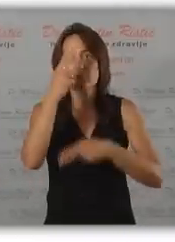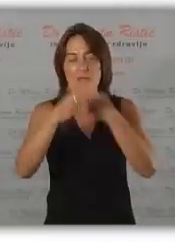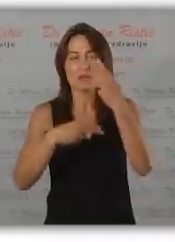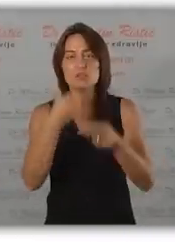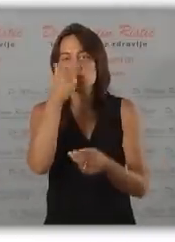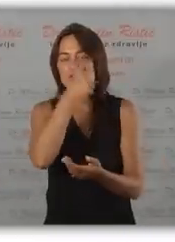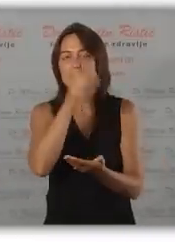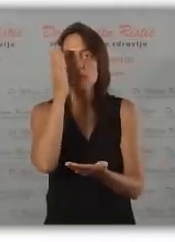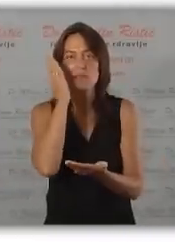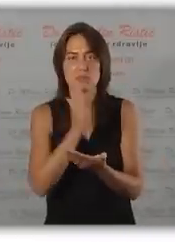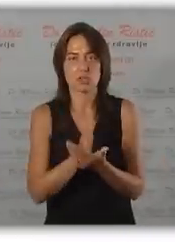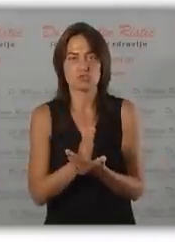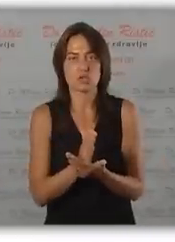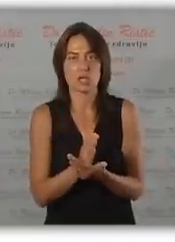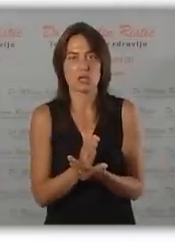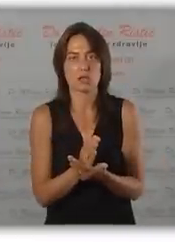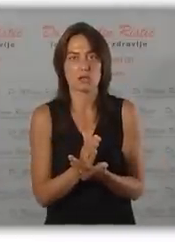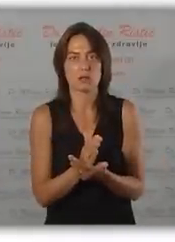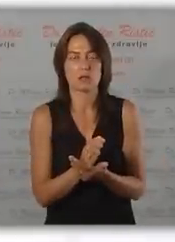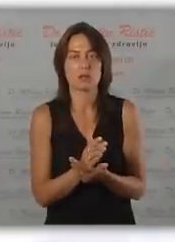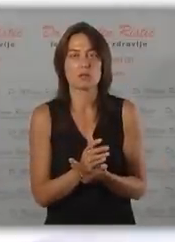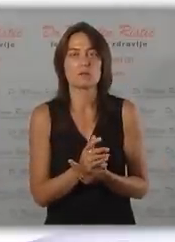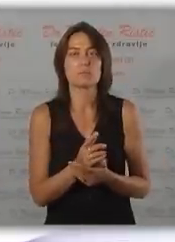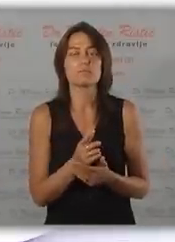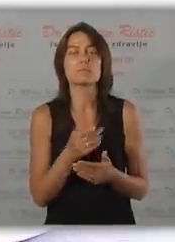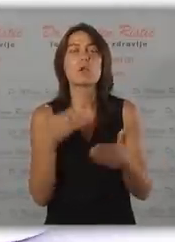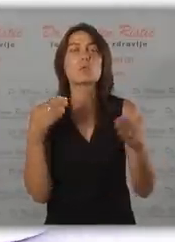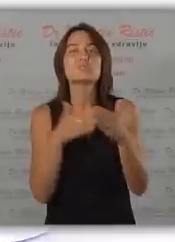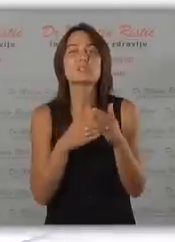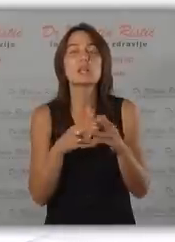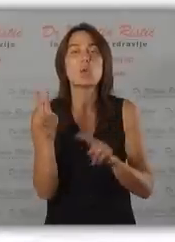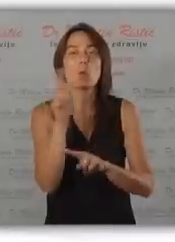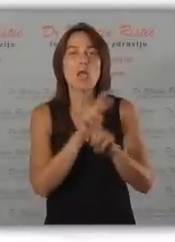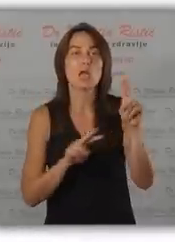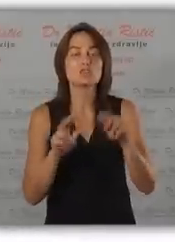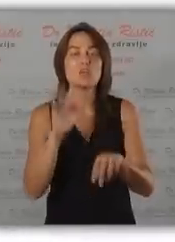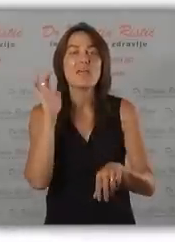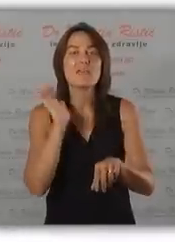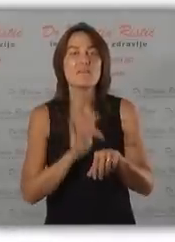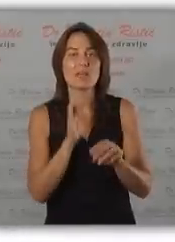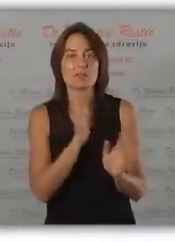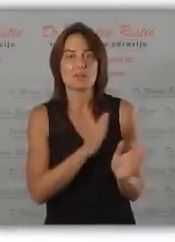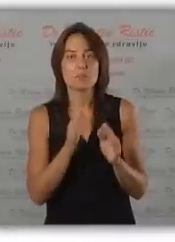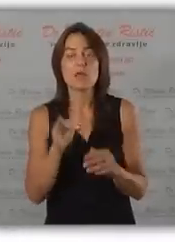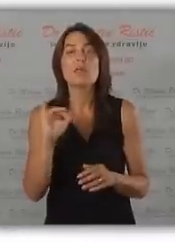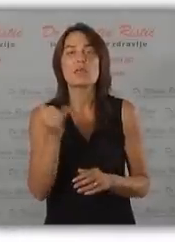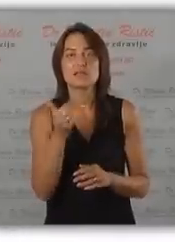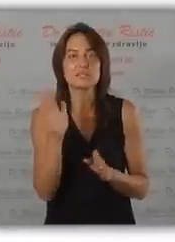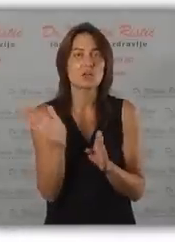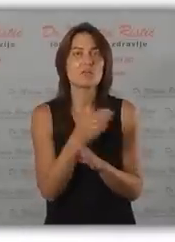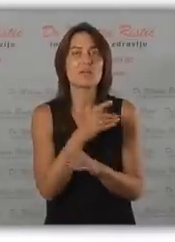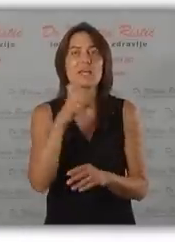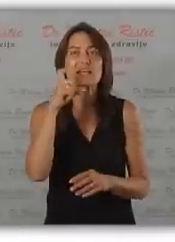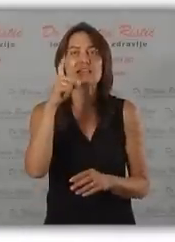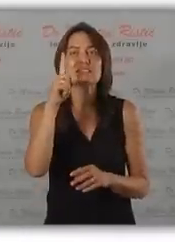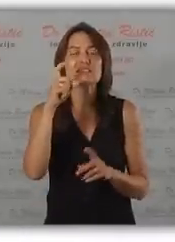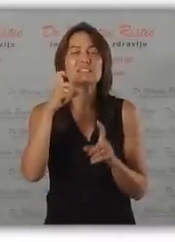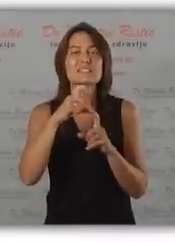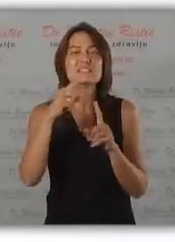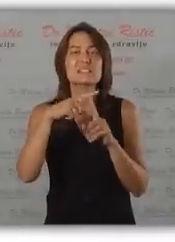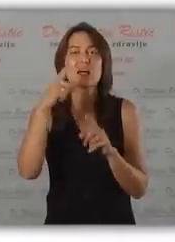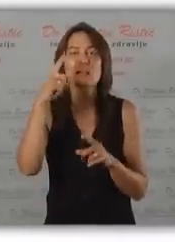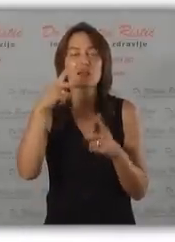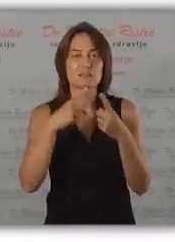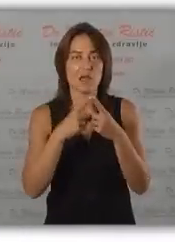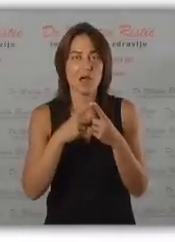od intervencija što se tiče u cilju lečenja infektivnih procesa jeste i uklanjanje